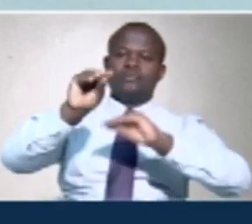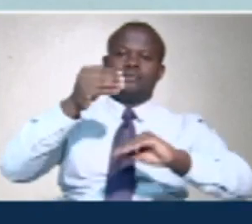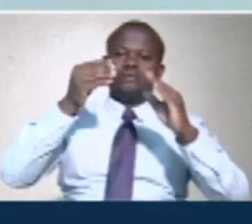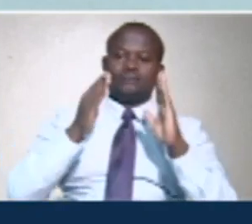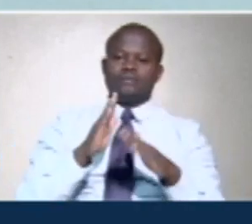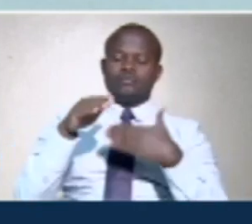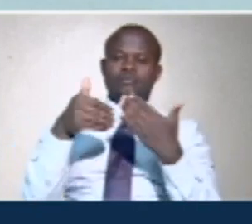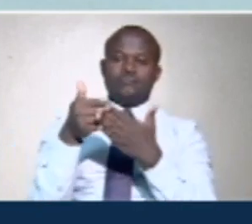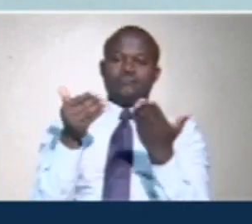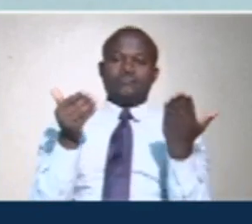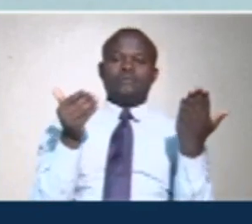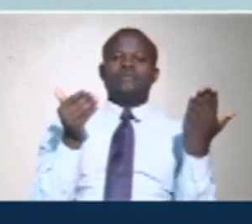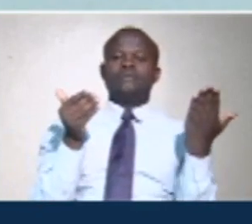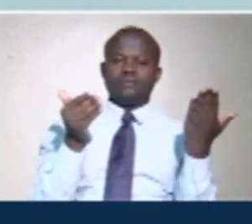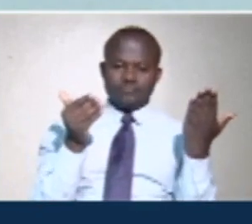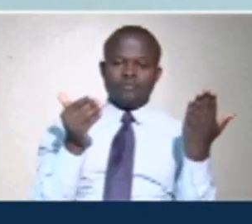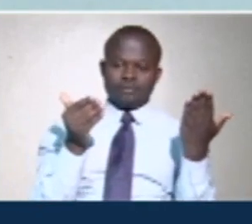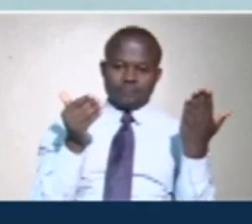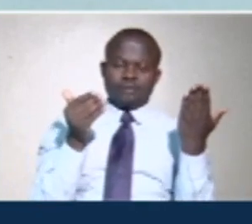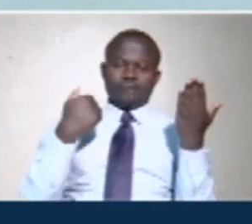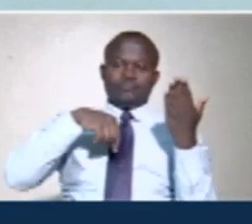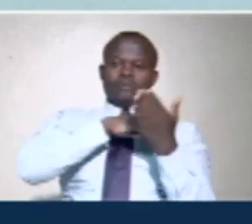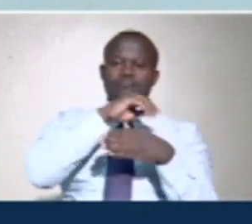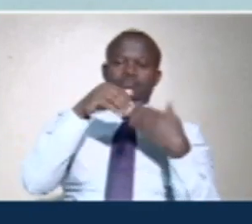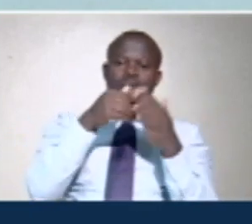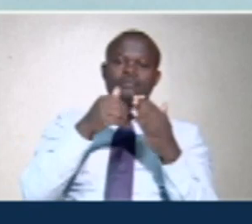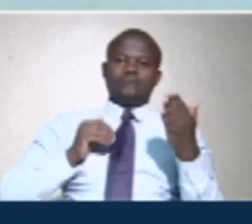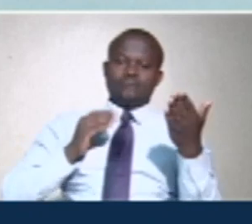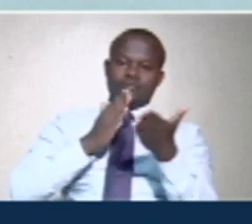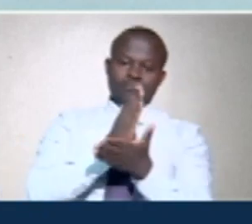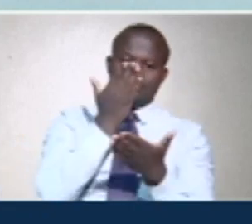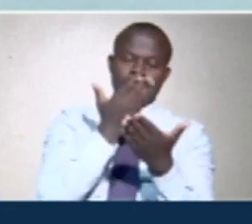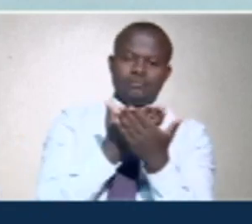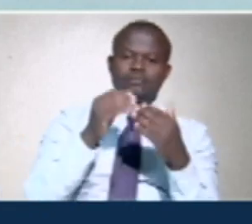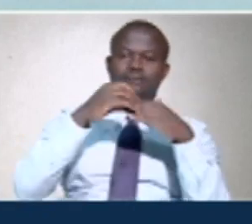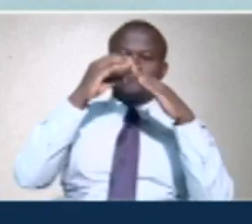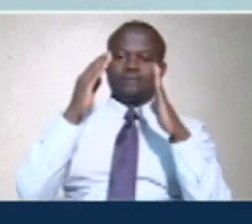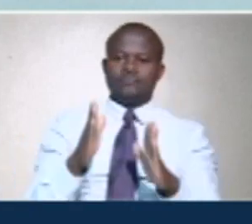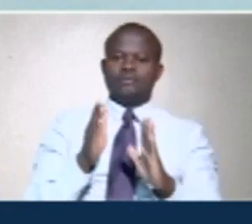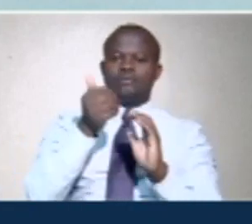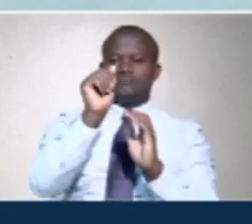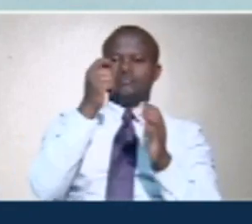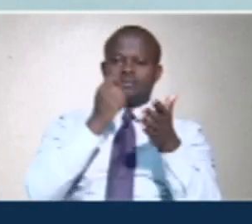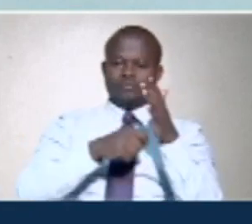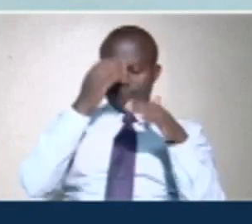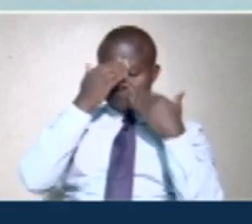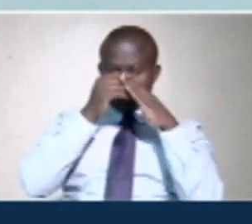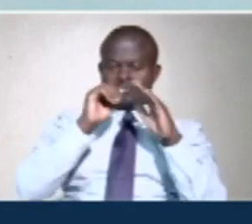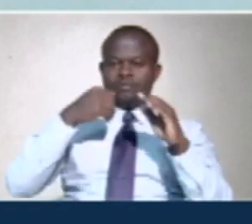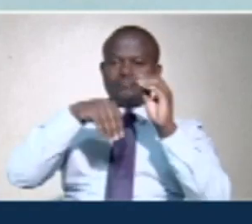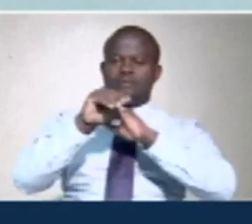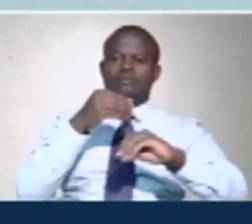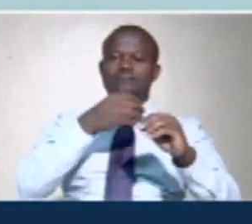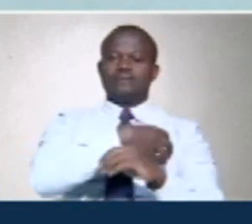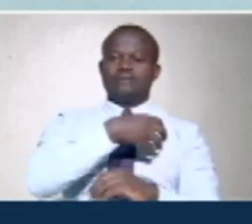cyamunara umusoreshwa usora afite uburenganzira noneho bwo gusaba ubuyobozi bw'imisoro kugira ngo noneho yigurishirize